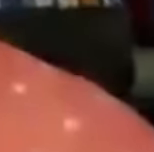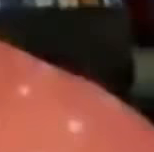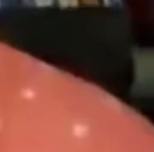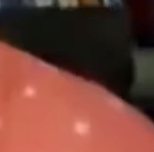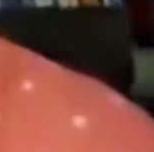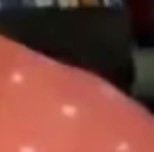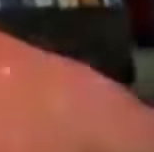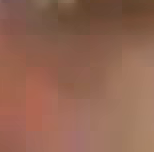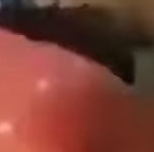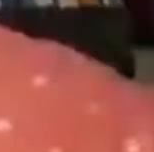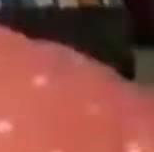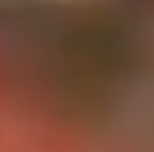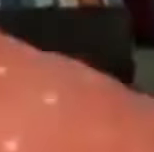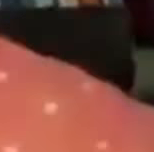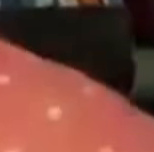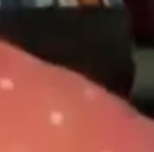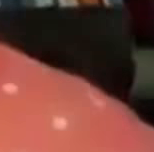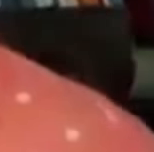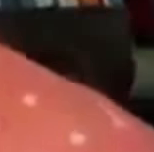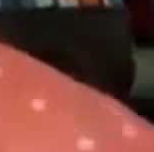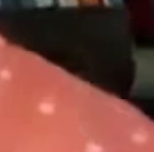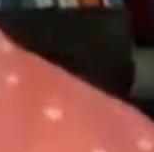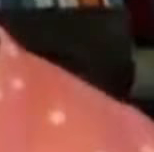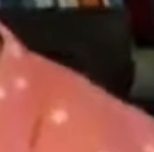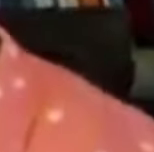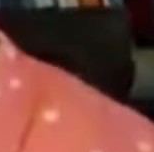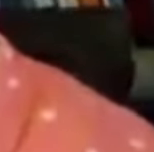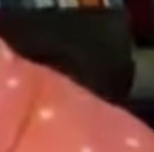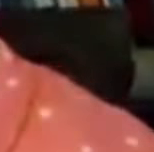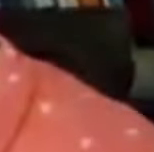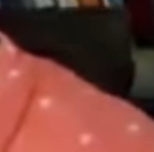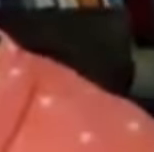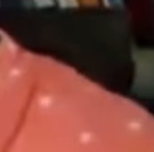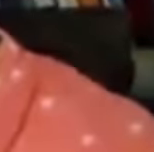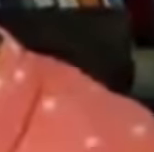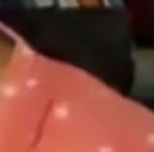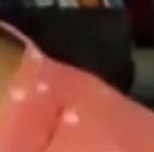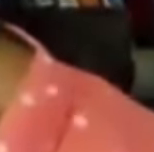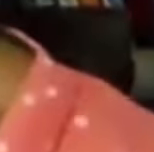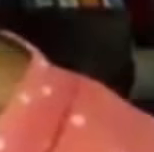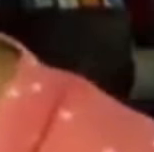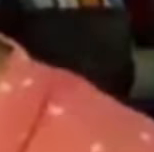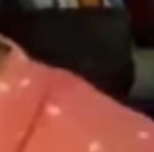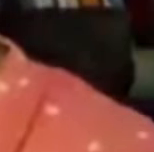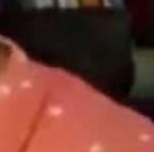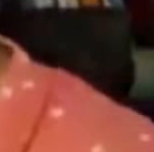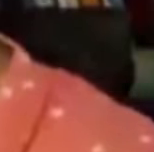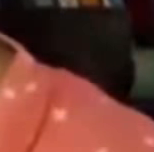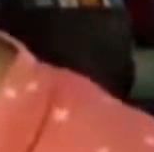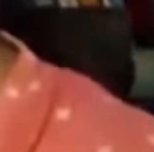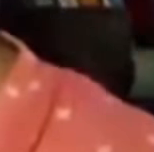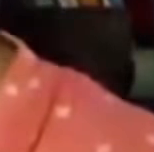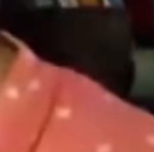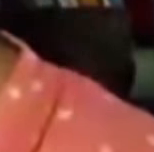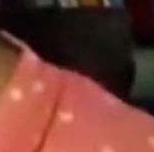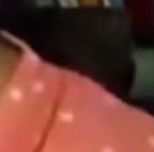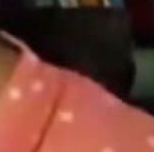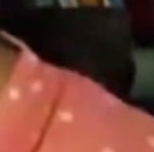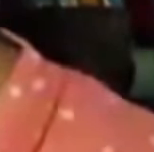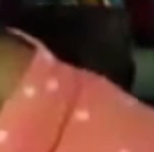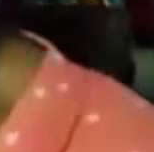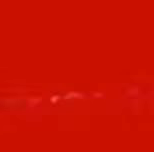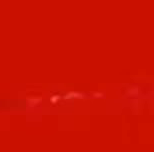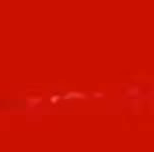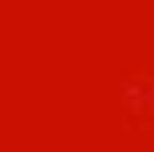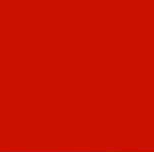next day, lumabas na doon sa mga barangay, these are the people who ratified the Constitution. Isang viva voce, lahat